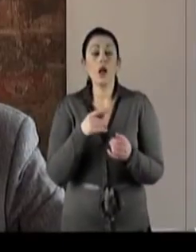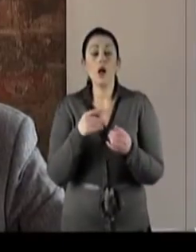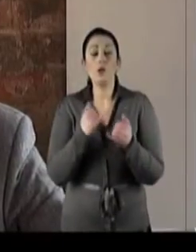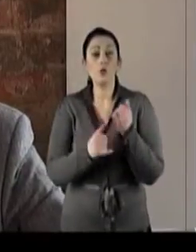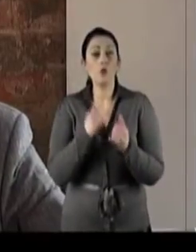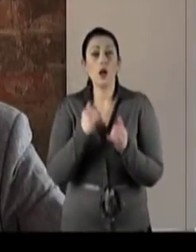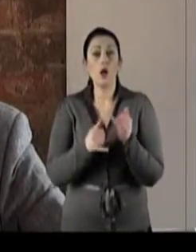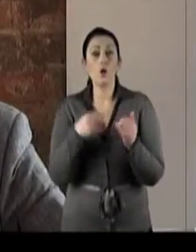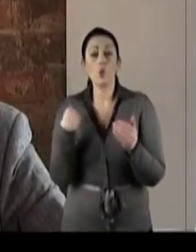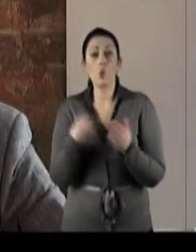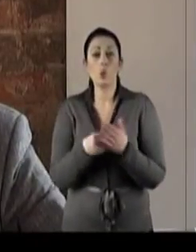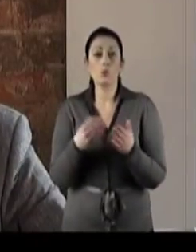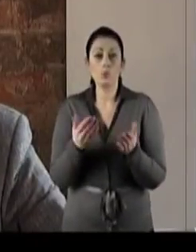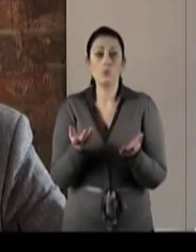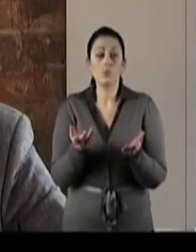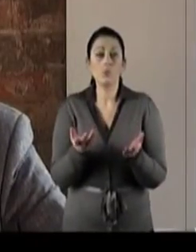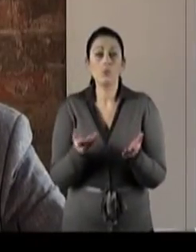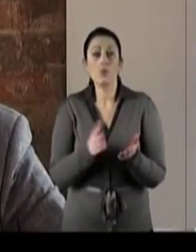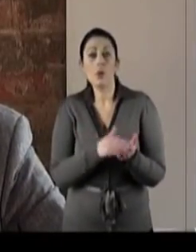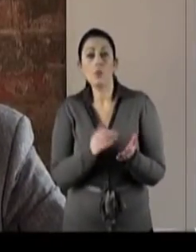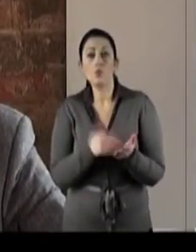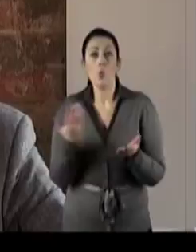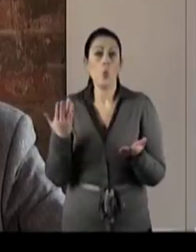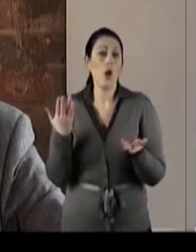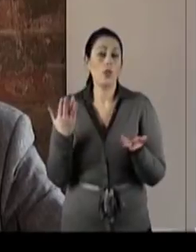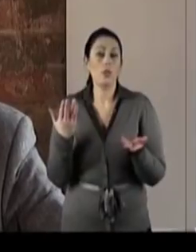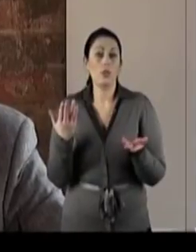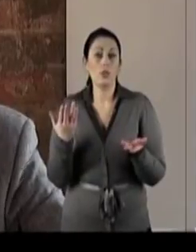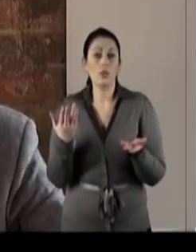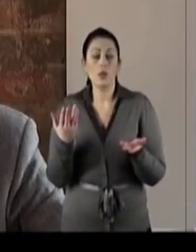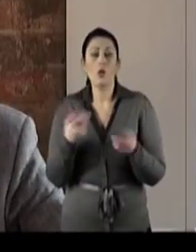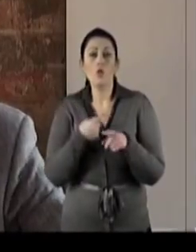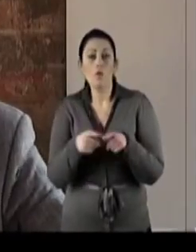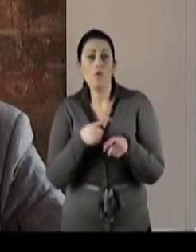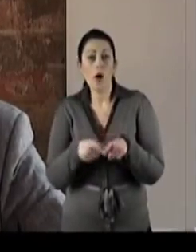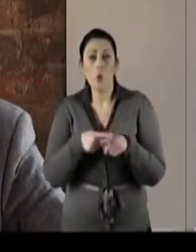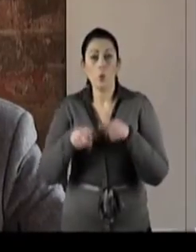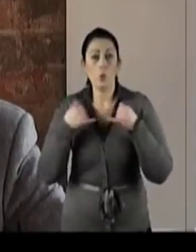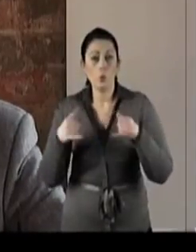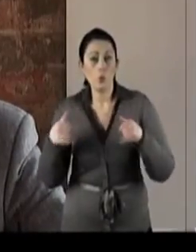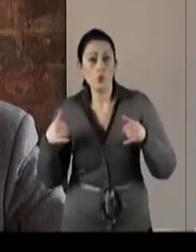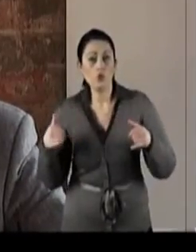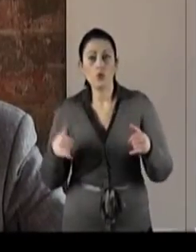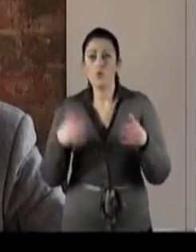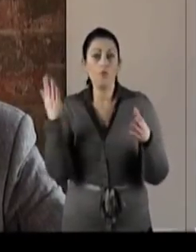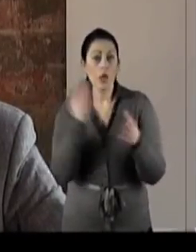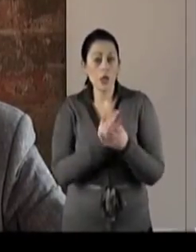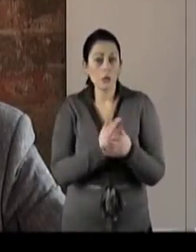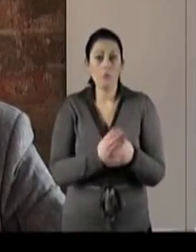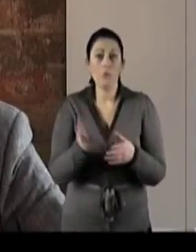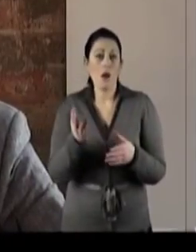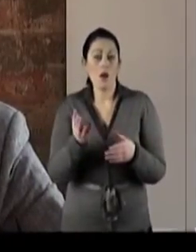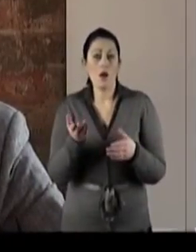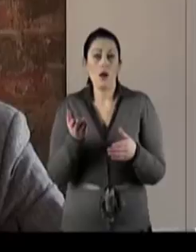kupimy natomiast takie rzeczy, tak, jakiś sprzęt czy jakiś inny towar od firmy, która